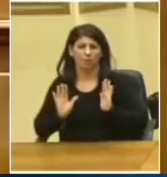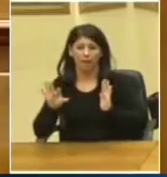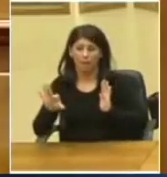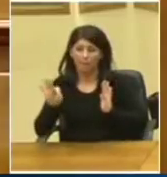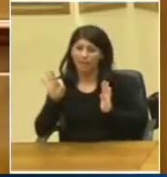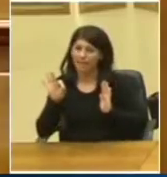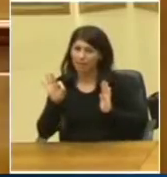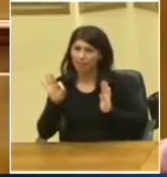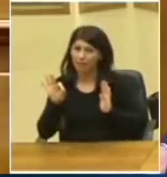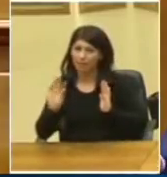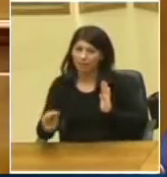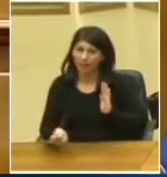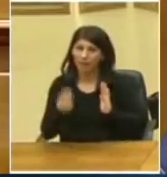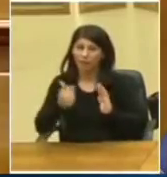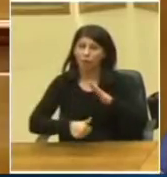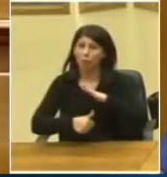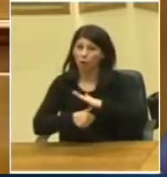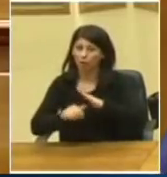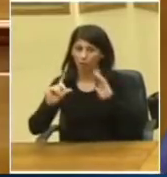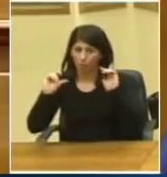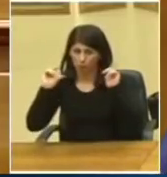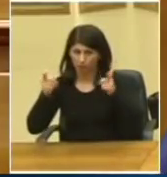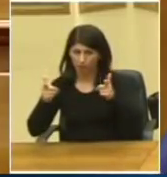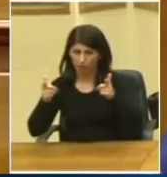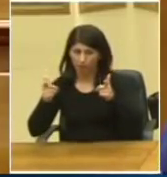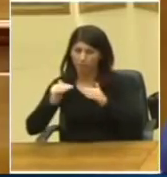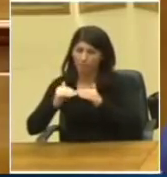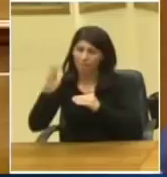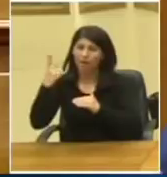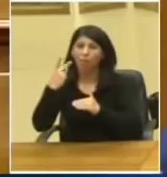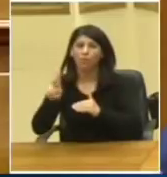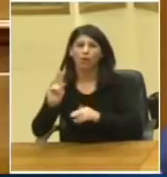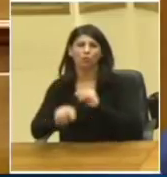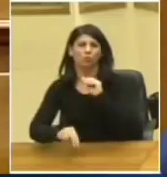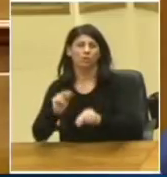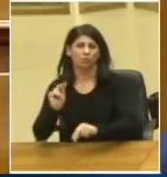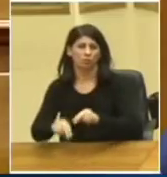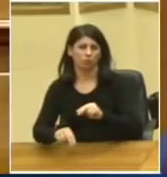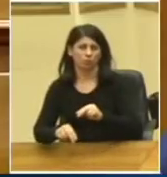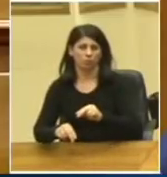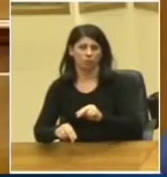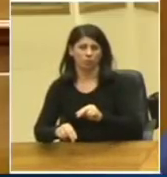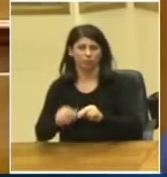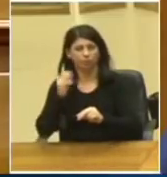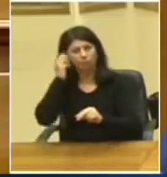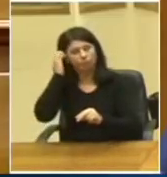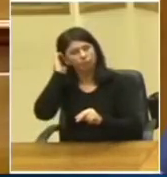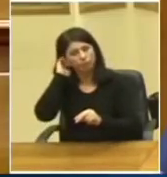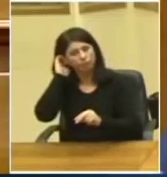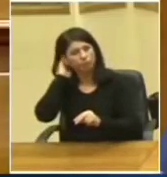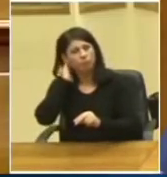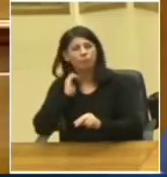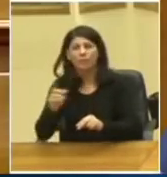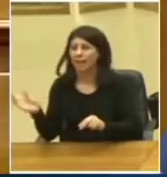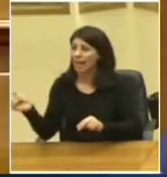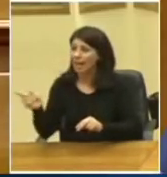Επιλέξαμε να εκλεγεί ο πρόεδρος της Δημοκρατίας με πάνω από 200 ψήφους, όπως και έγινε. Εσείς ακόμα και σε